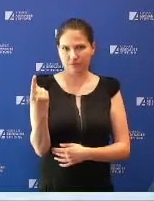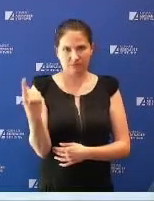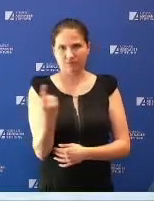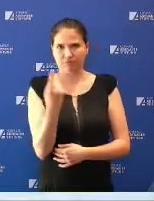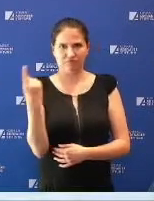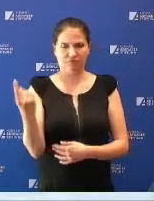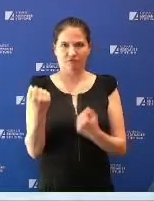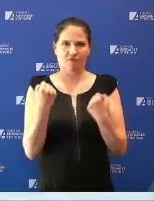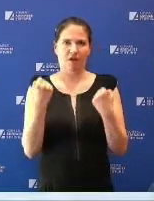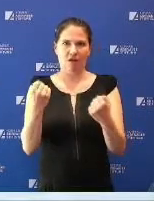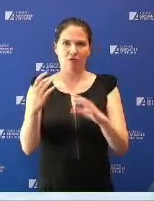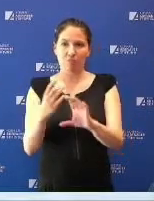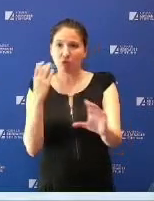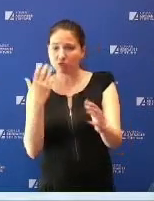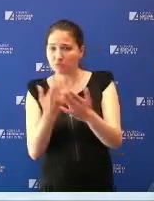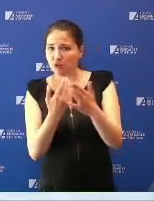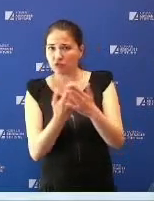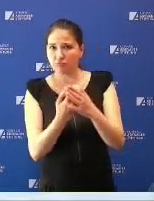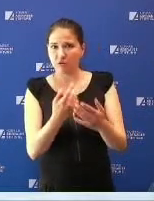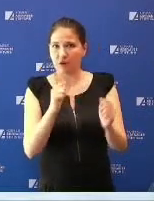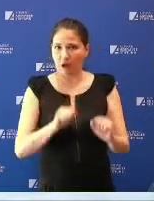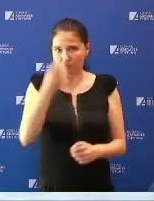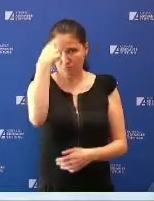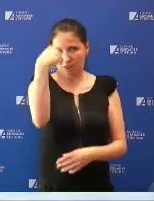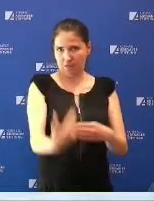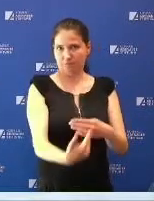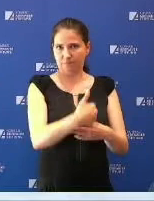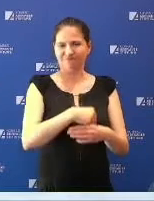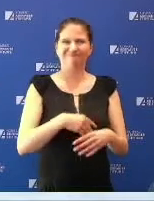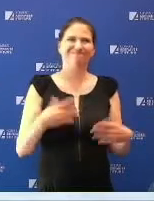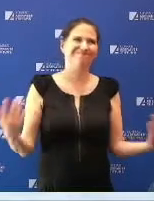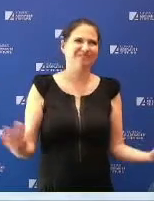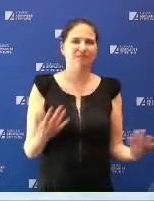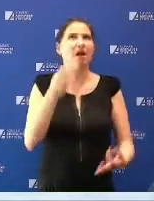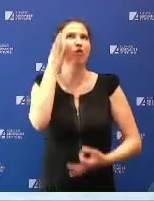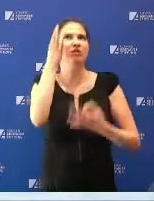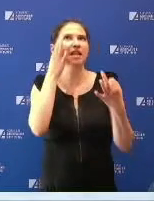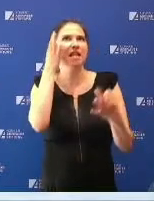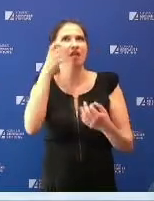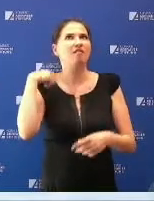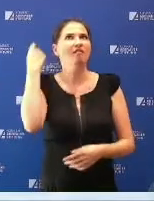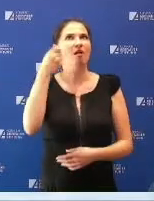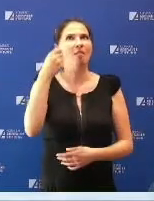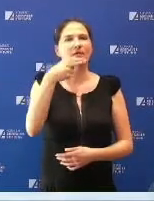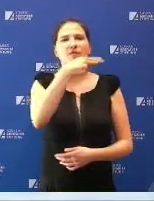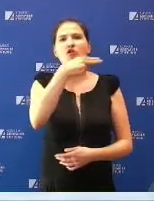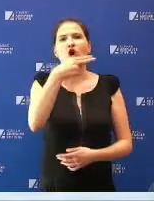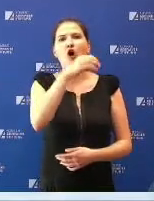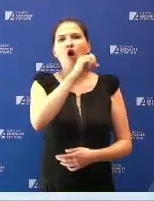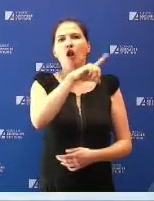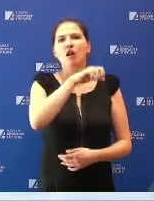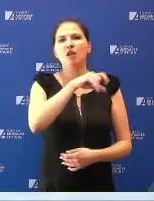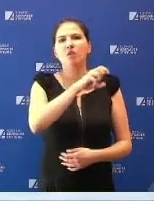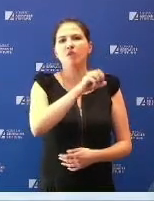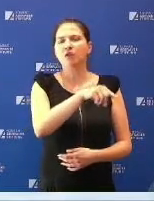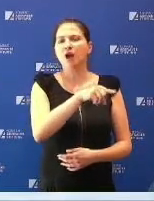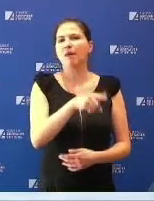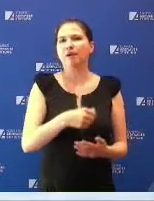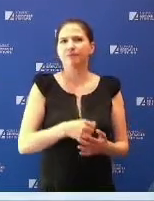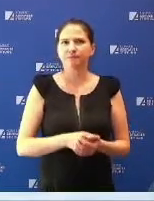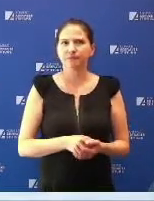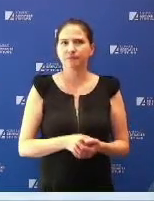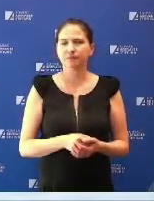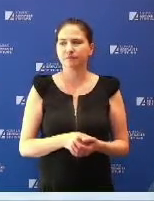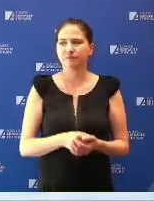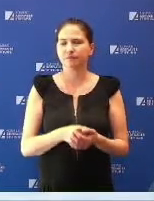Ah, ich weiß nicht, Lea, das klingt in meinen Ohren immer so ein bisschen nach Science-Fiction-Film aus Hollywood, aber ganz sicher, die Mobilität wird sich